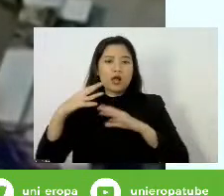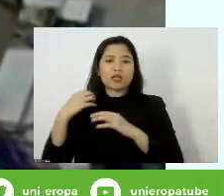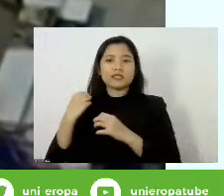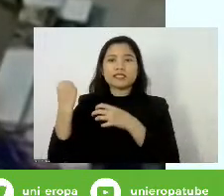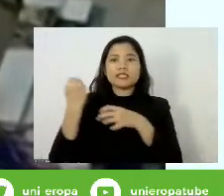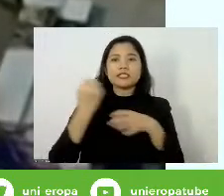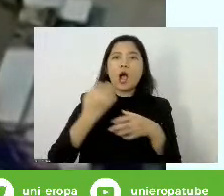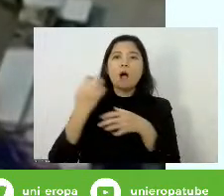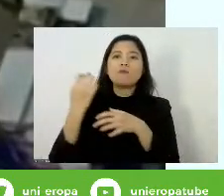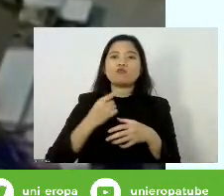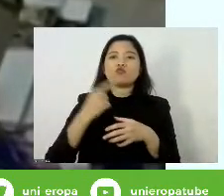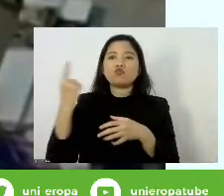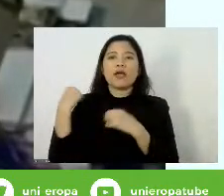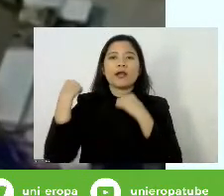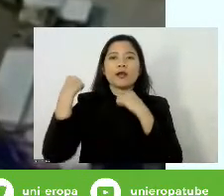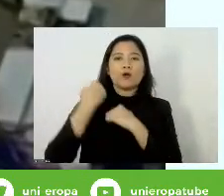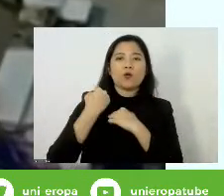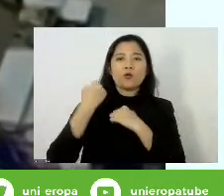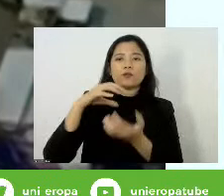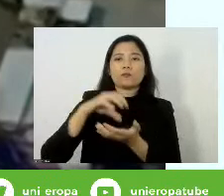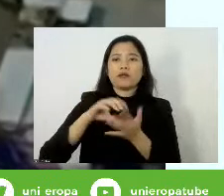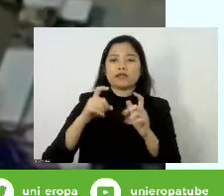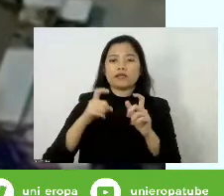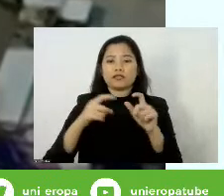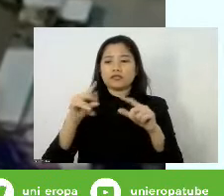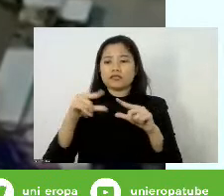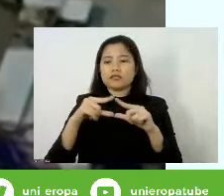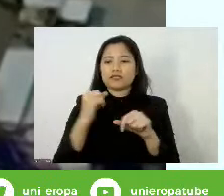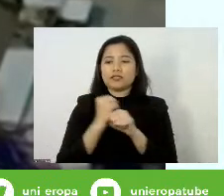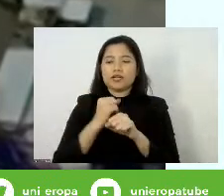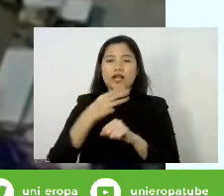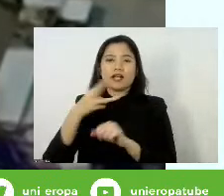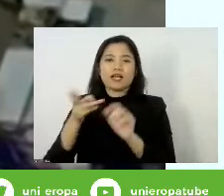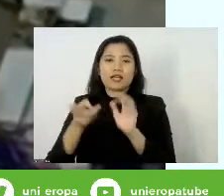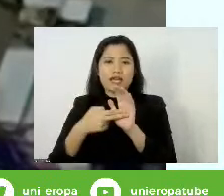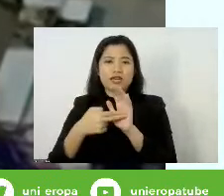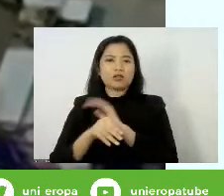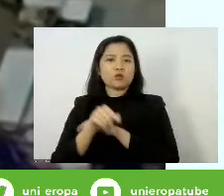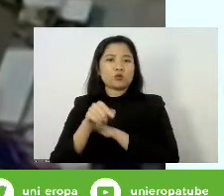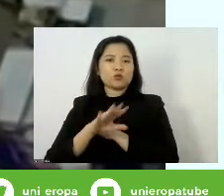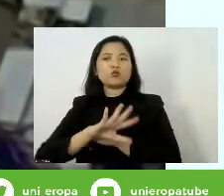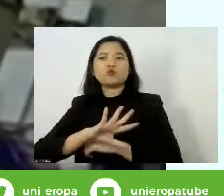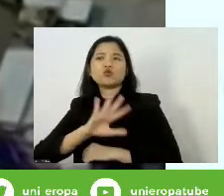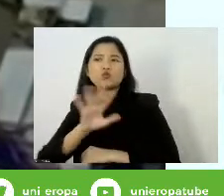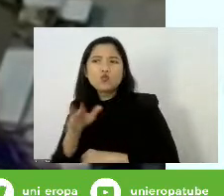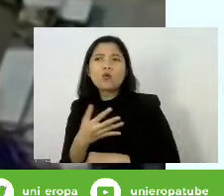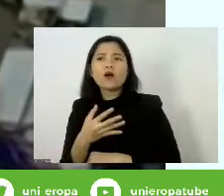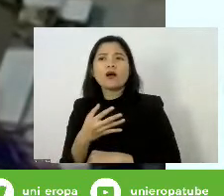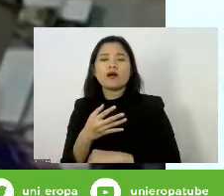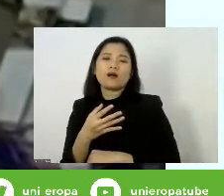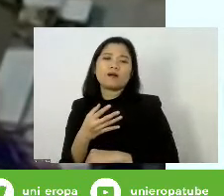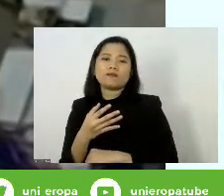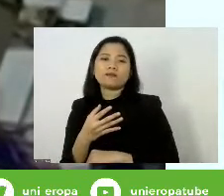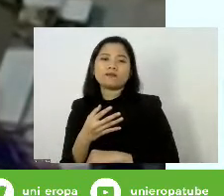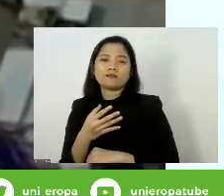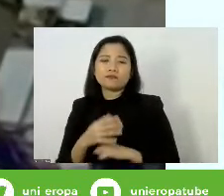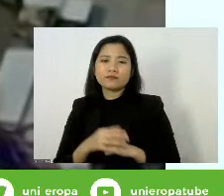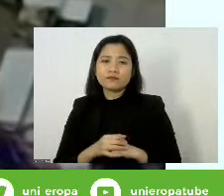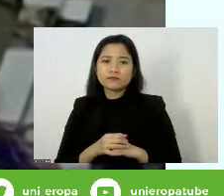rosella organik yang di yang di mana semua apa namanya ke